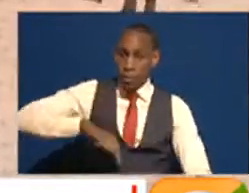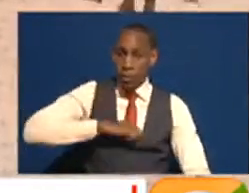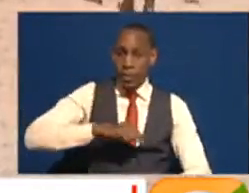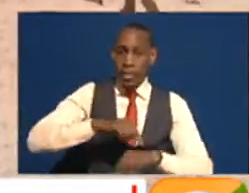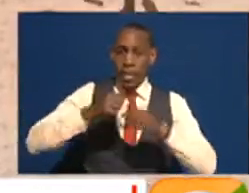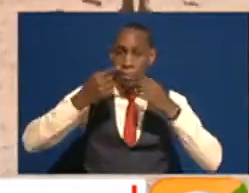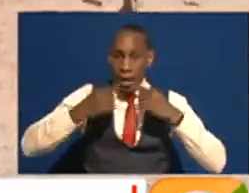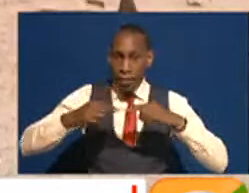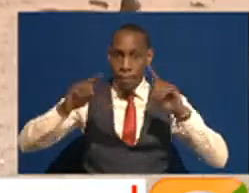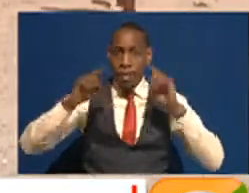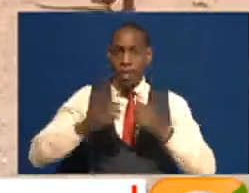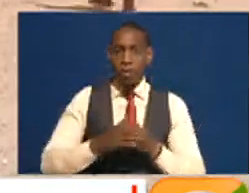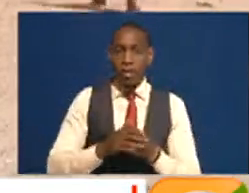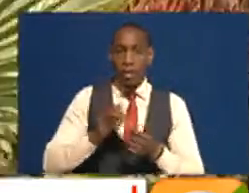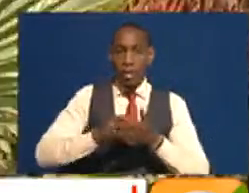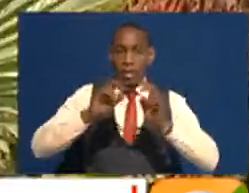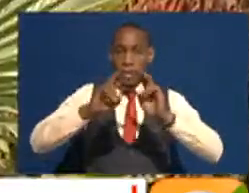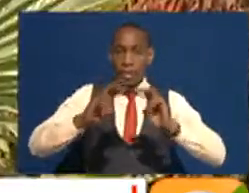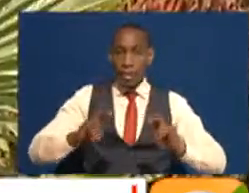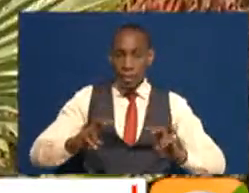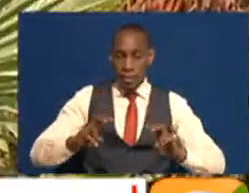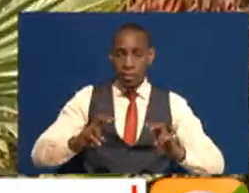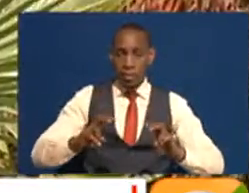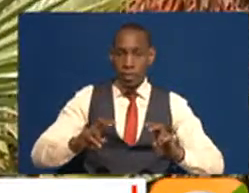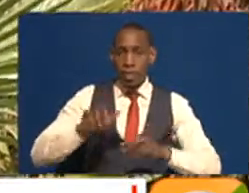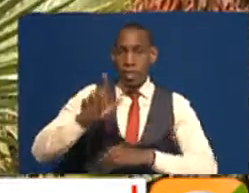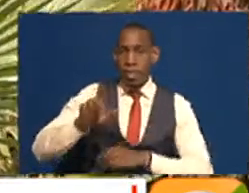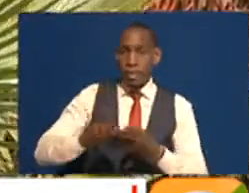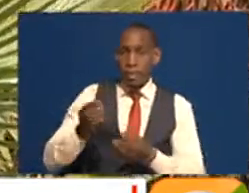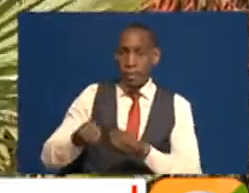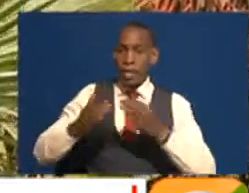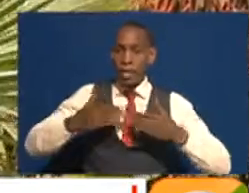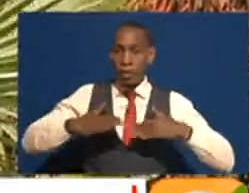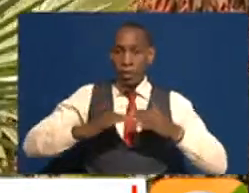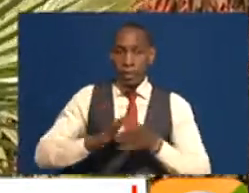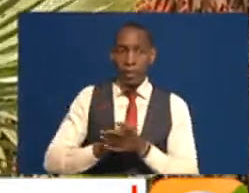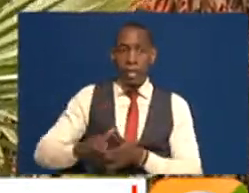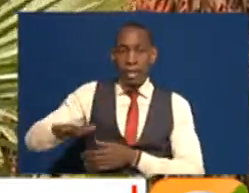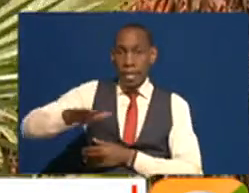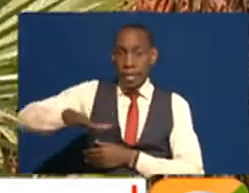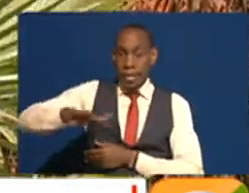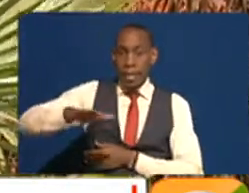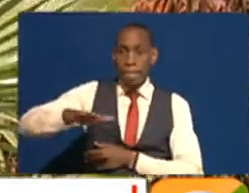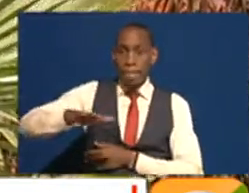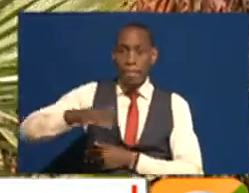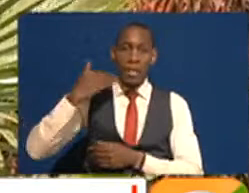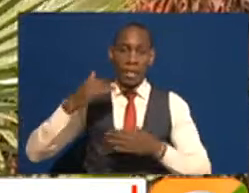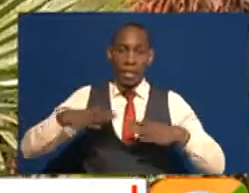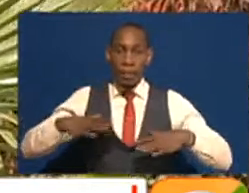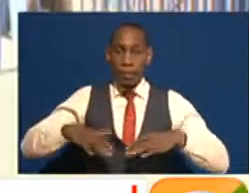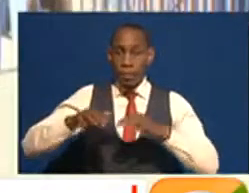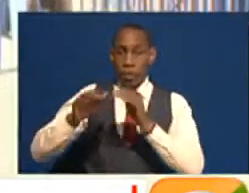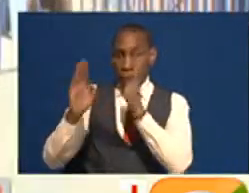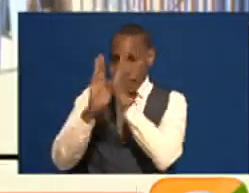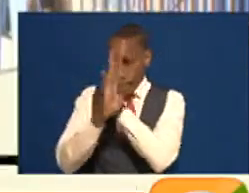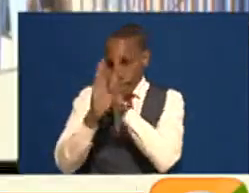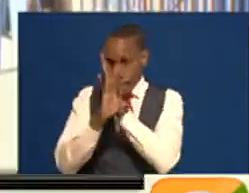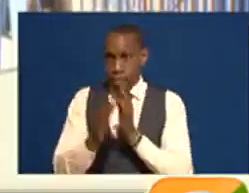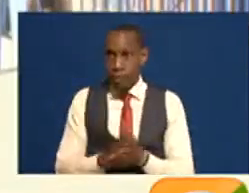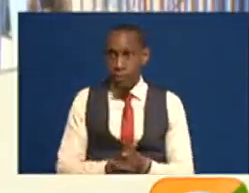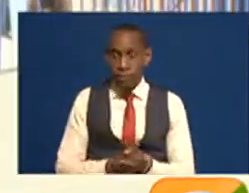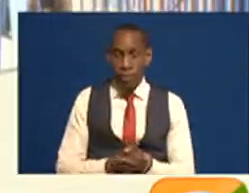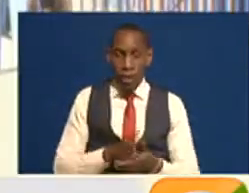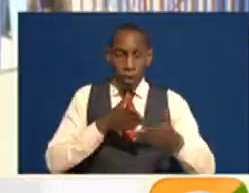amedeclare kutakuwa na operation katika Laikipia, Baligo, Samburu na maeneo ambao majagili huaga wanajifisha. Kafyu